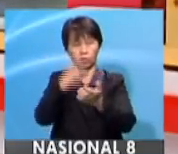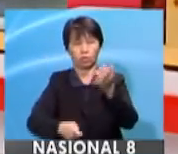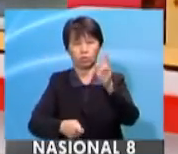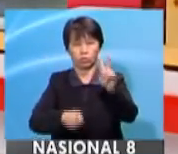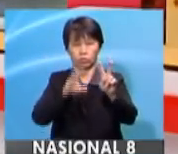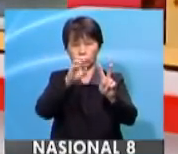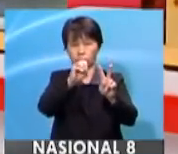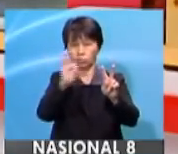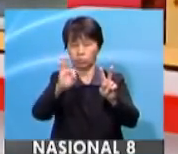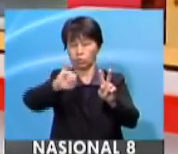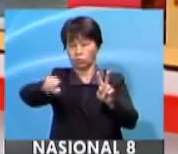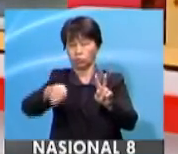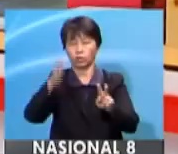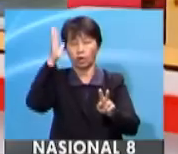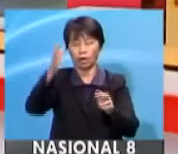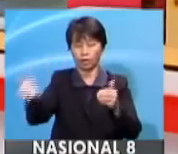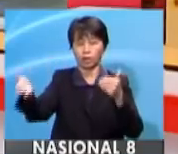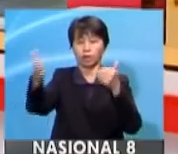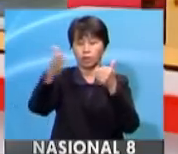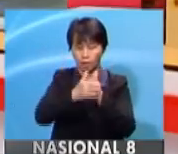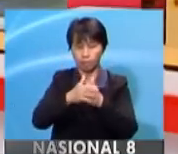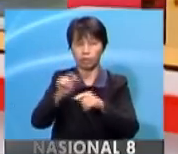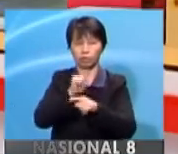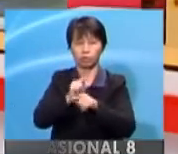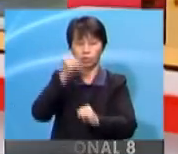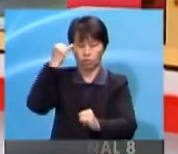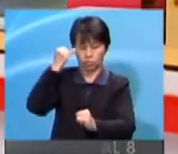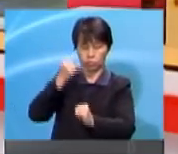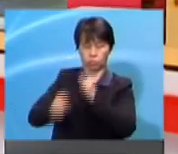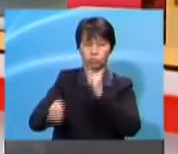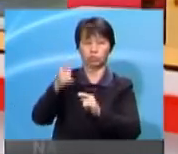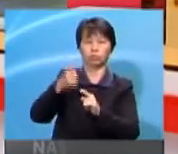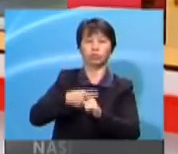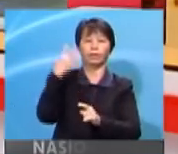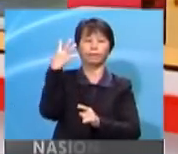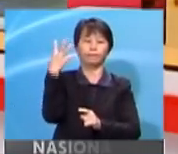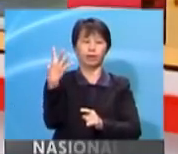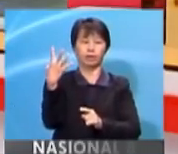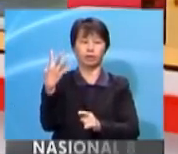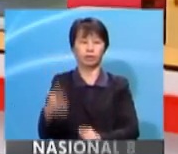juta itu dijangka kembali digunakan pada Penghujung April